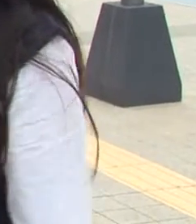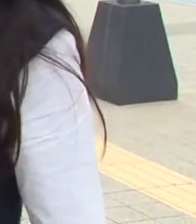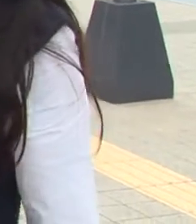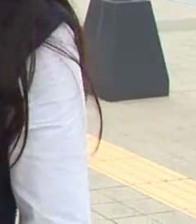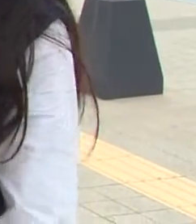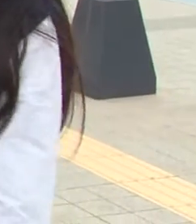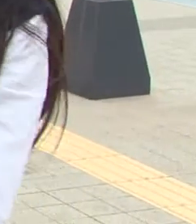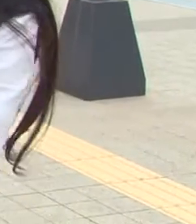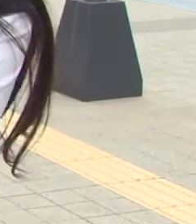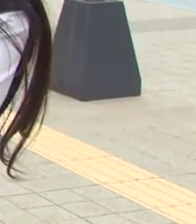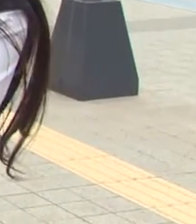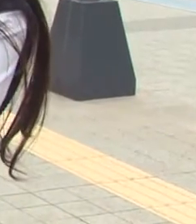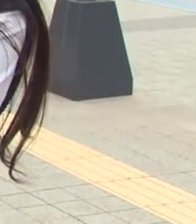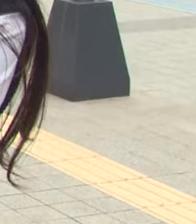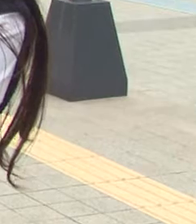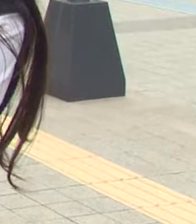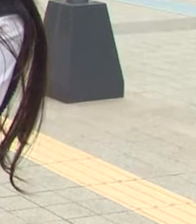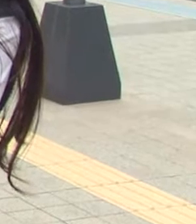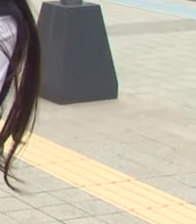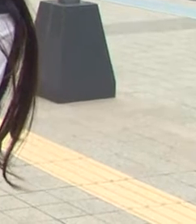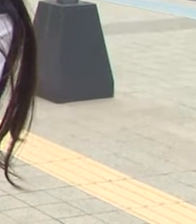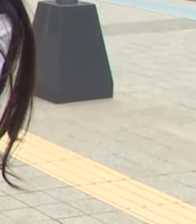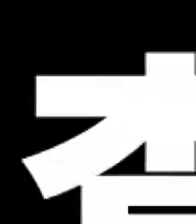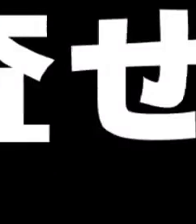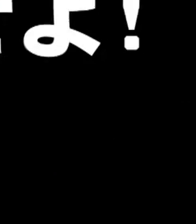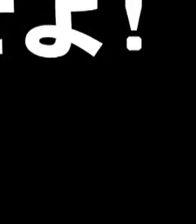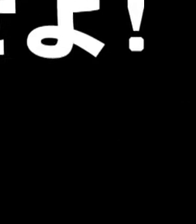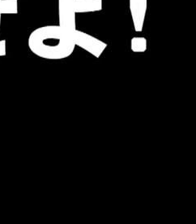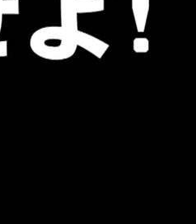生駒の水道水を調査せよ。